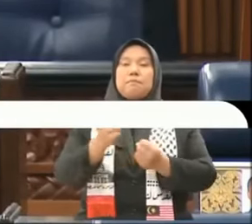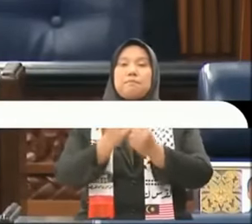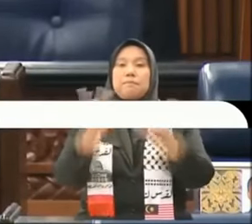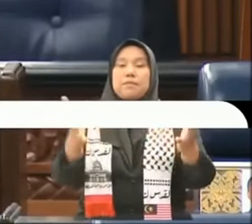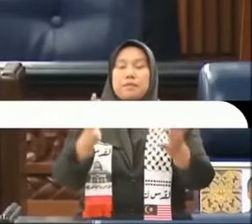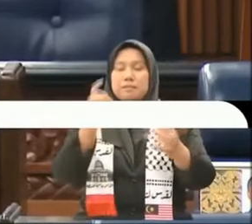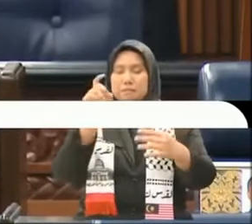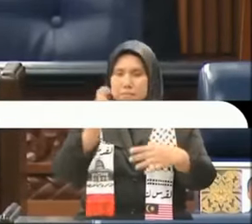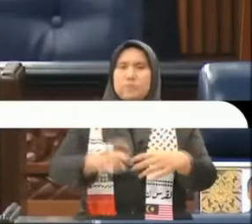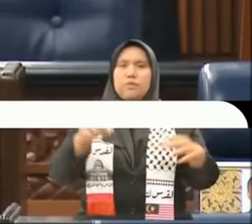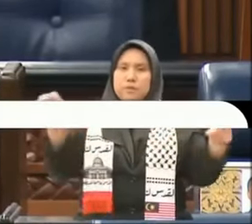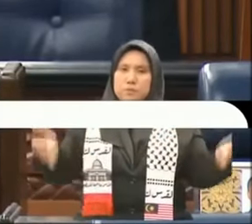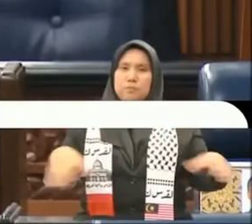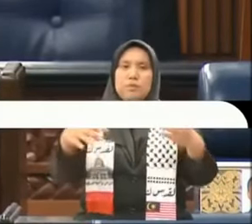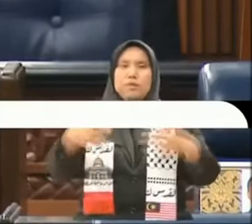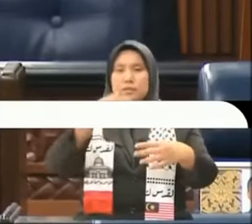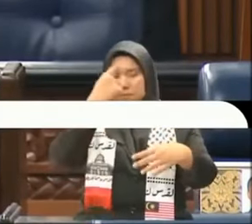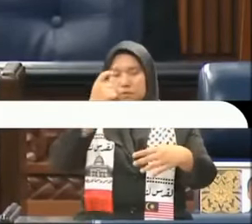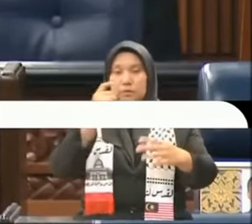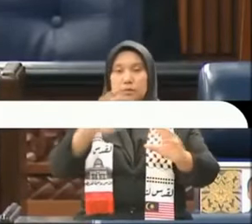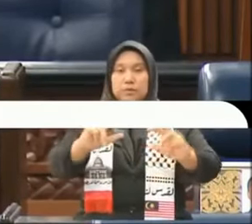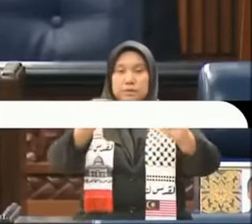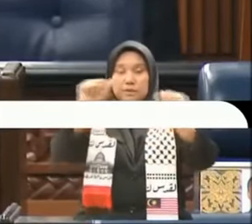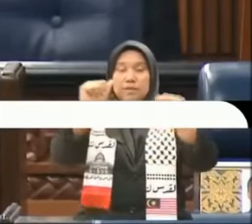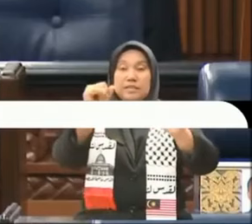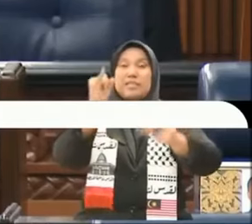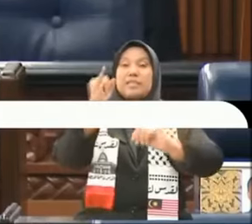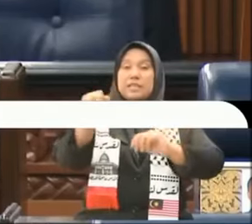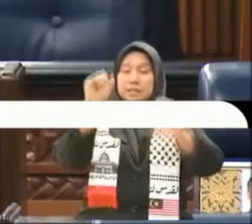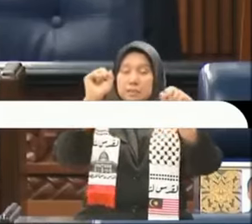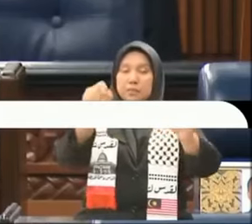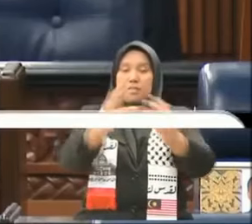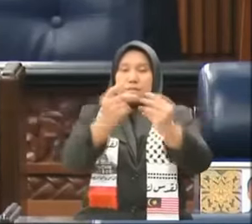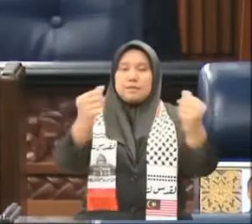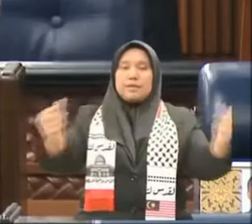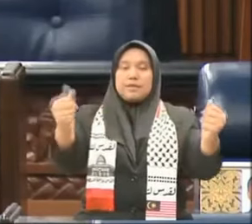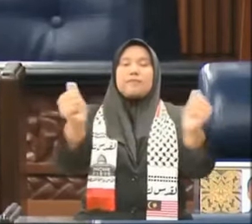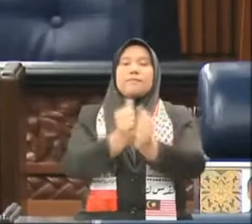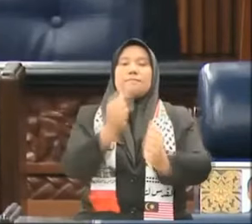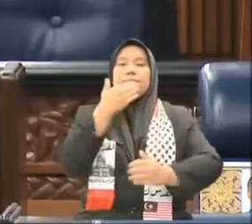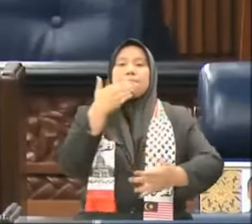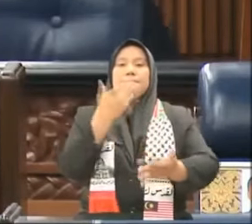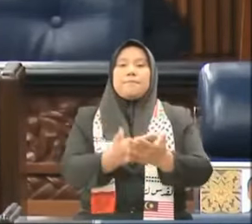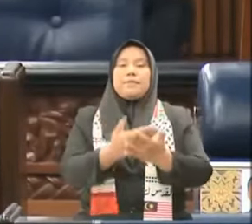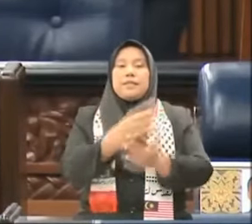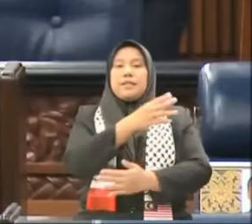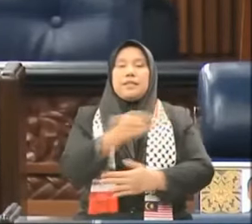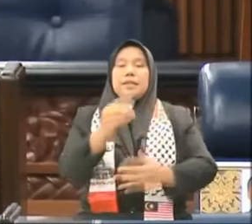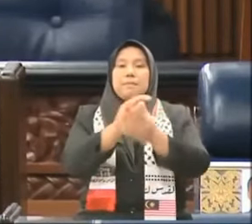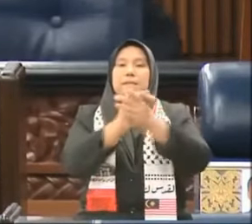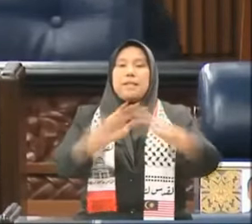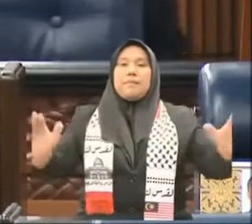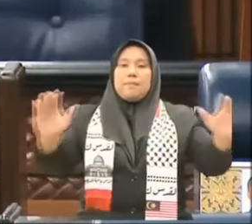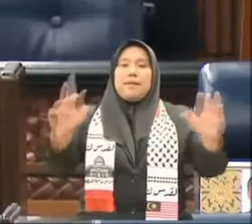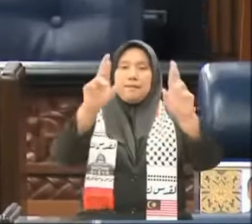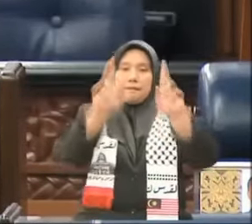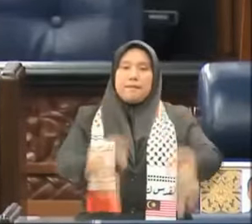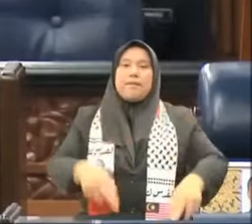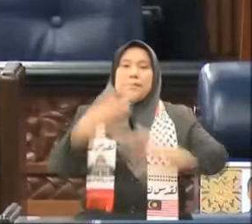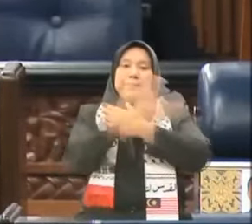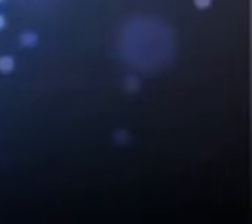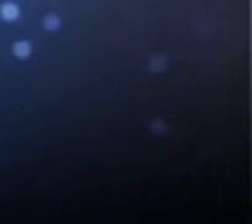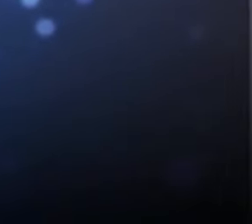keupayaan bagi kita pastikan jenah ini benar-benar dapat ditangani dengan baik dan menyelamatkan rakyat negara